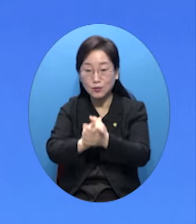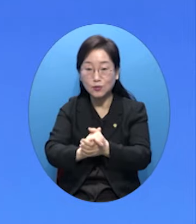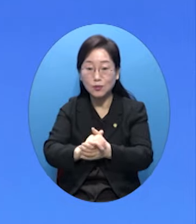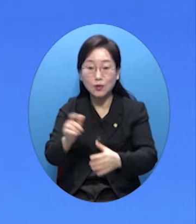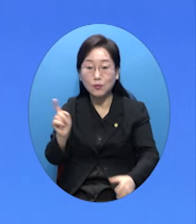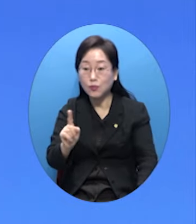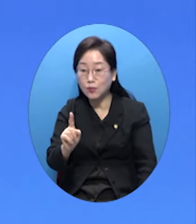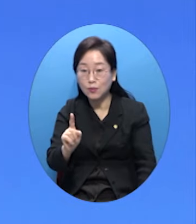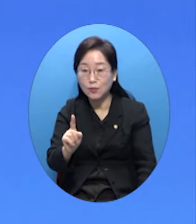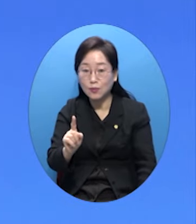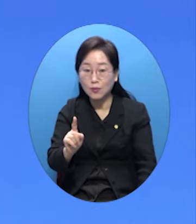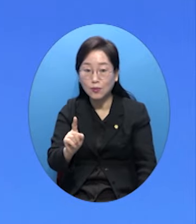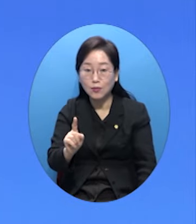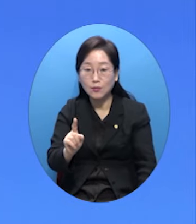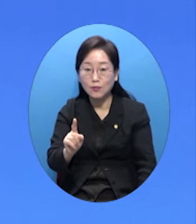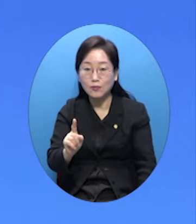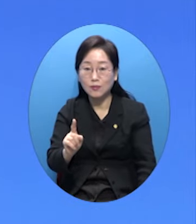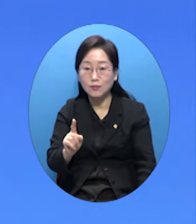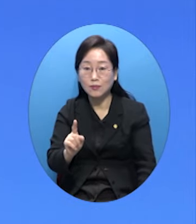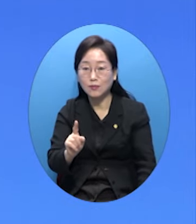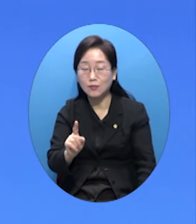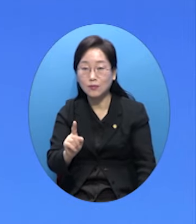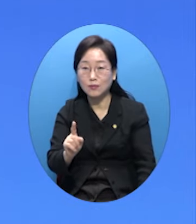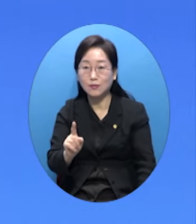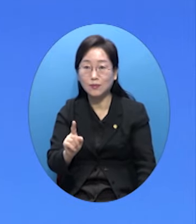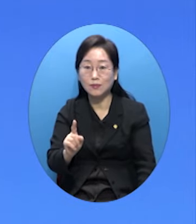무엇으로 그